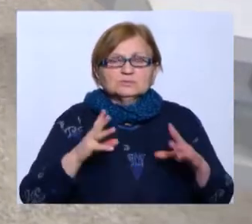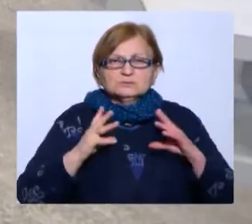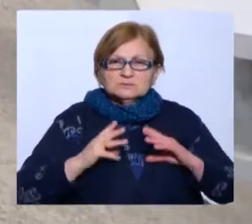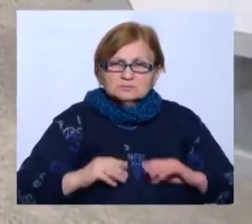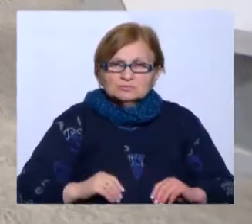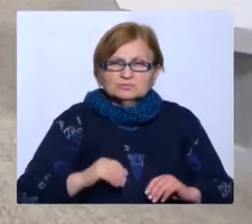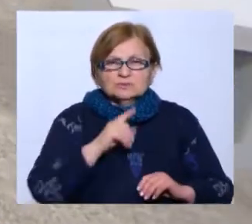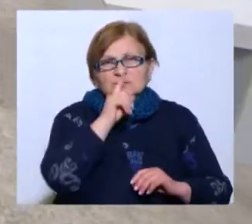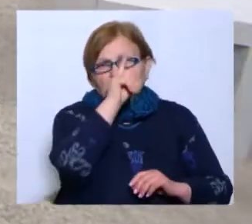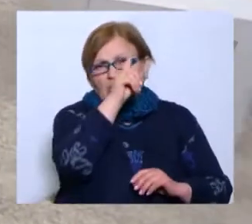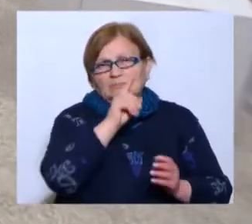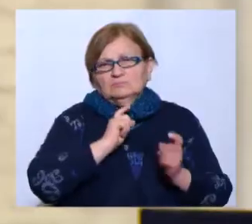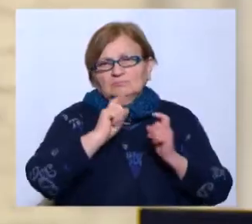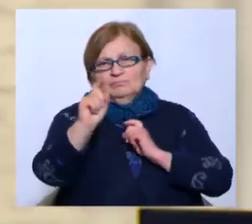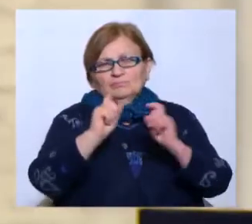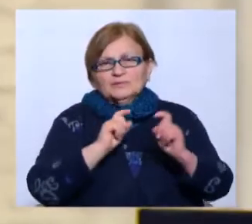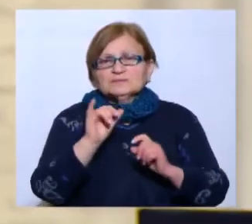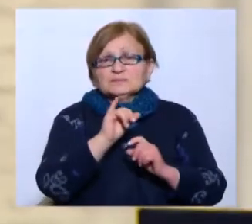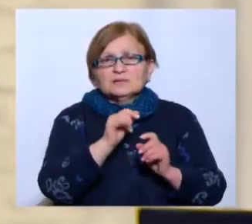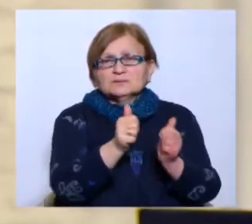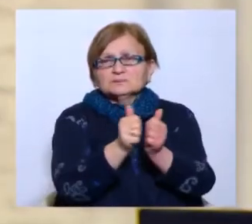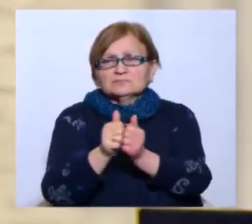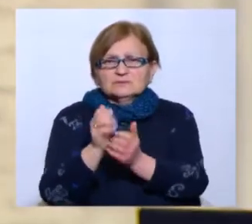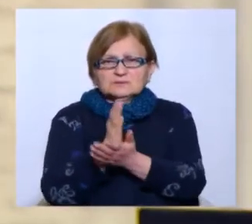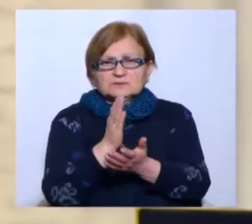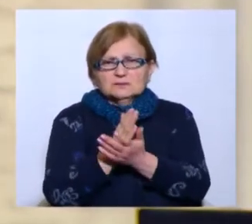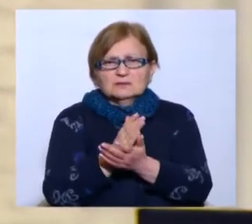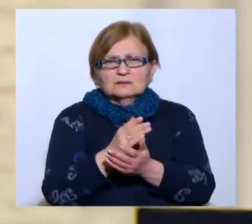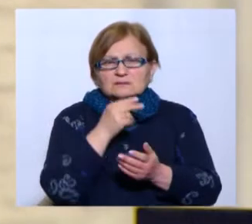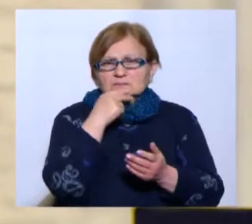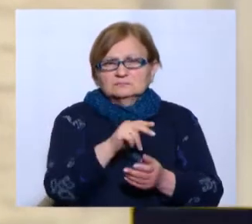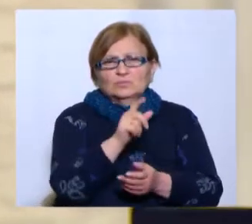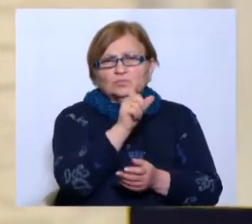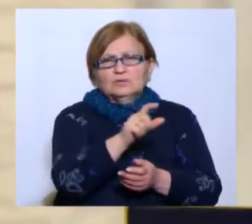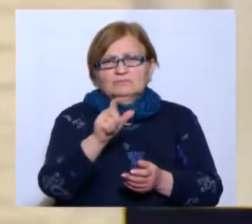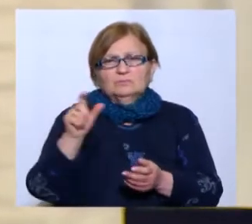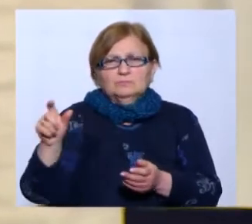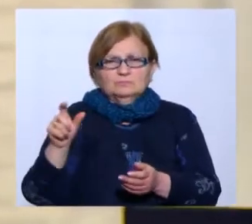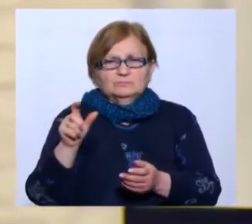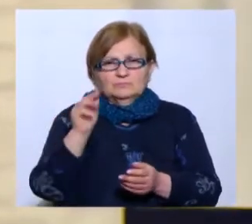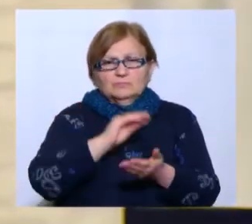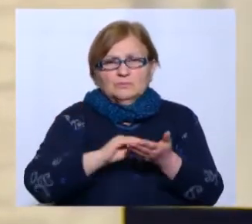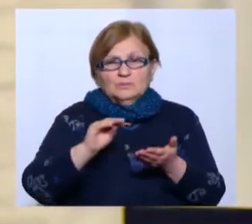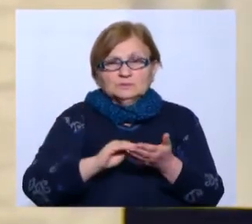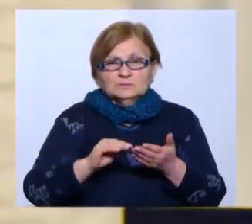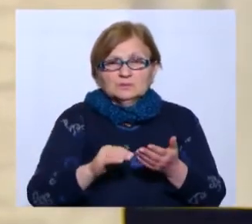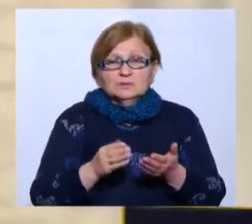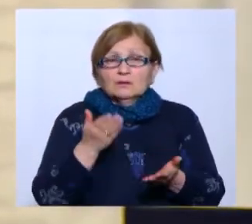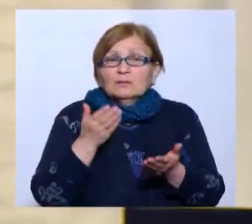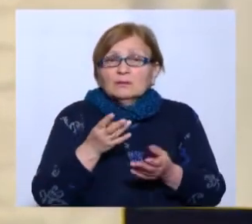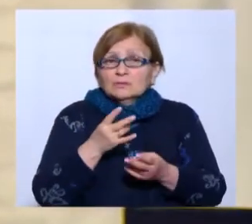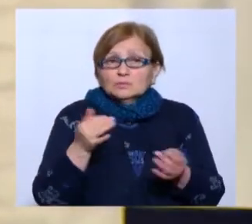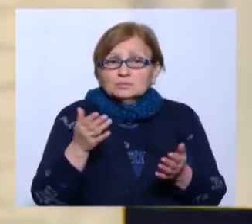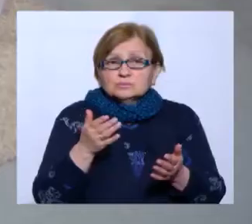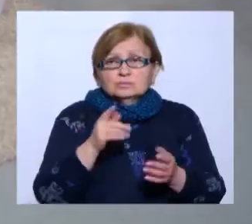მთაწმინდაზე. Იქ, სადაც უკვდავი პოეტები განისვენებენ. Და ნუ თუ მათი სიკვდილი დასრულდა, მათი ხვედრი, ნუ თუ